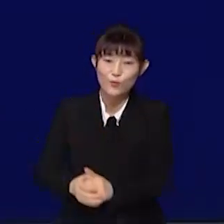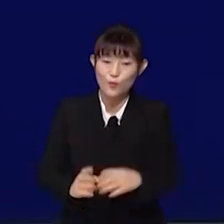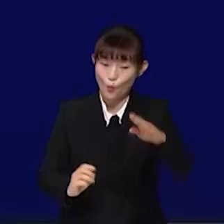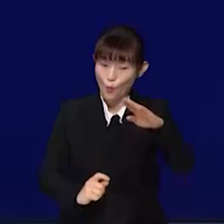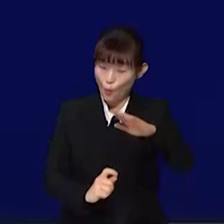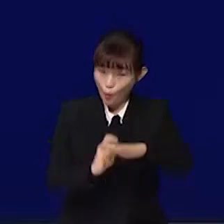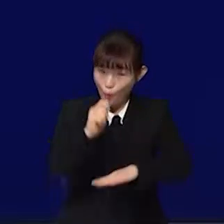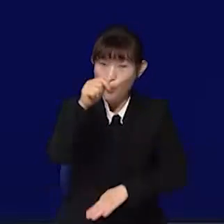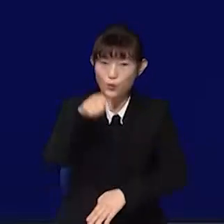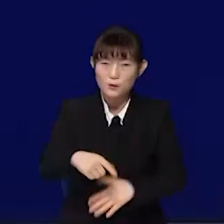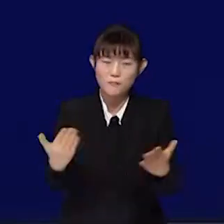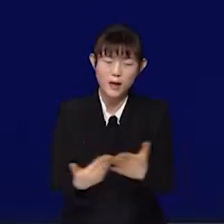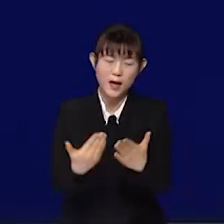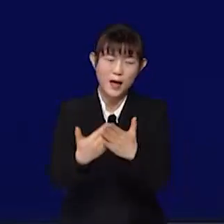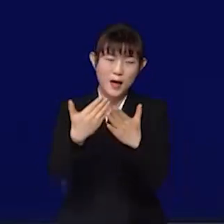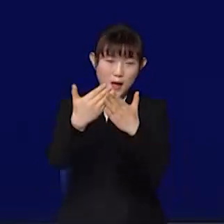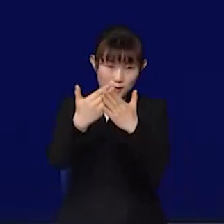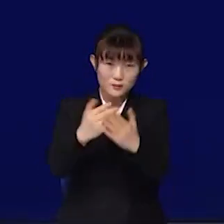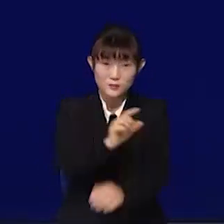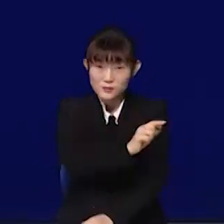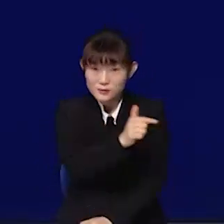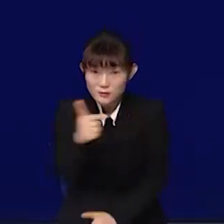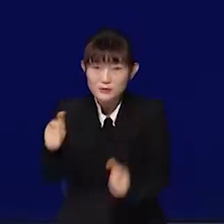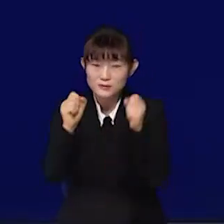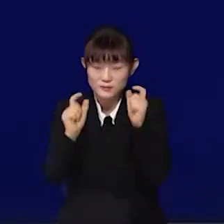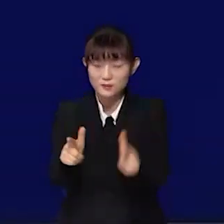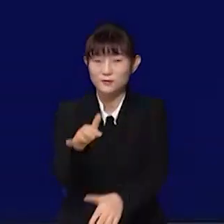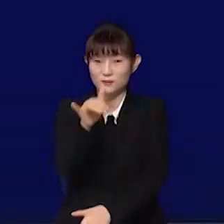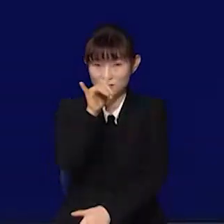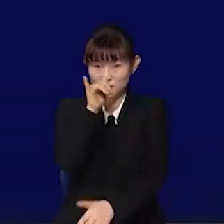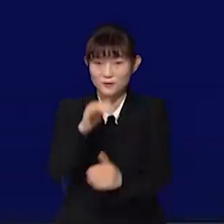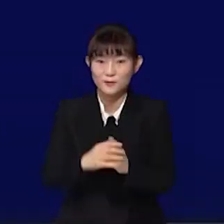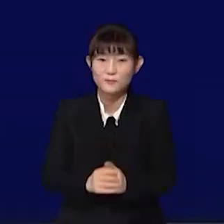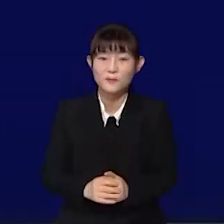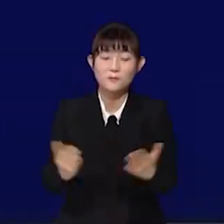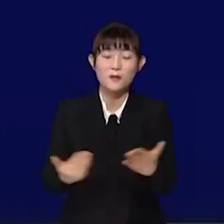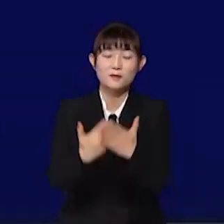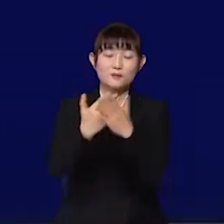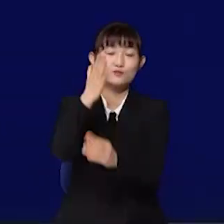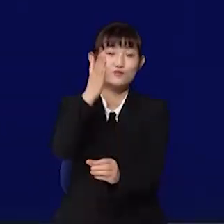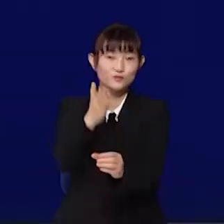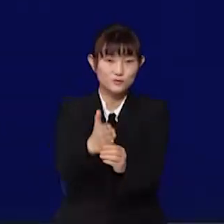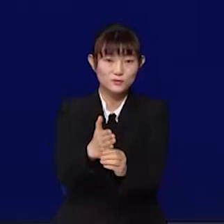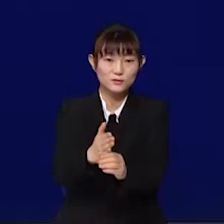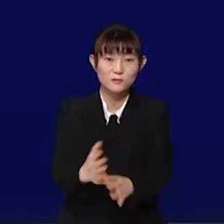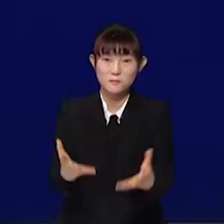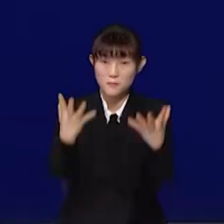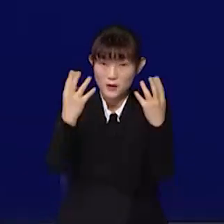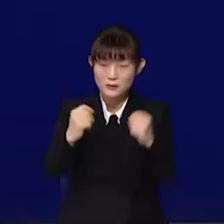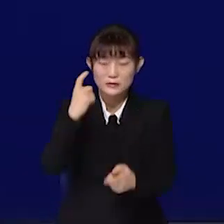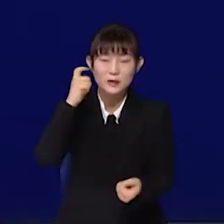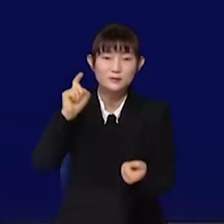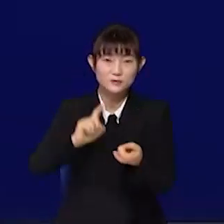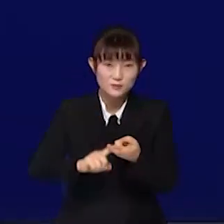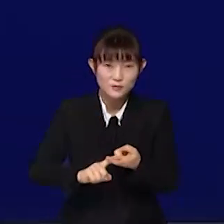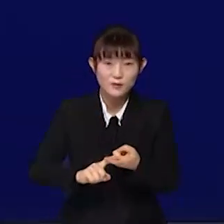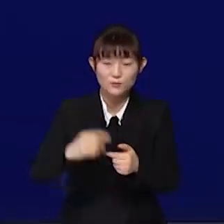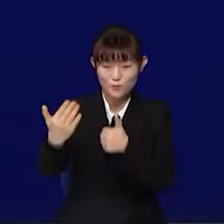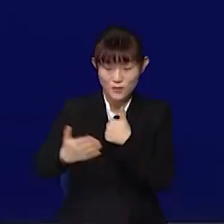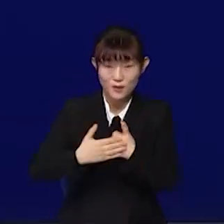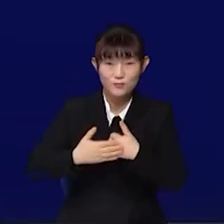이제 비약적으로 발전할 수 있는 여러 가지 거리들을 마련해서 도약하고 있습니다. 많은 관심과